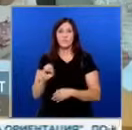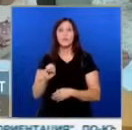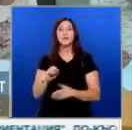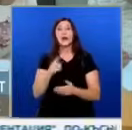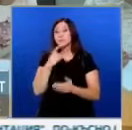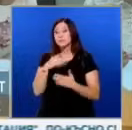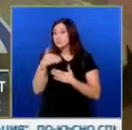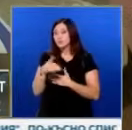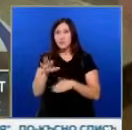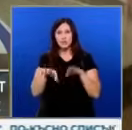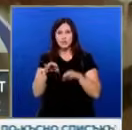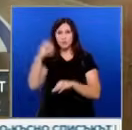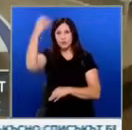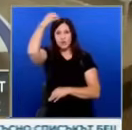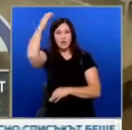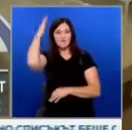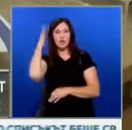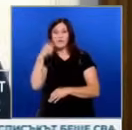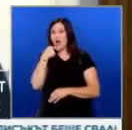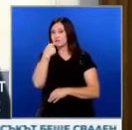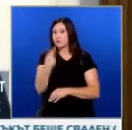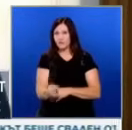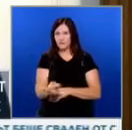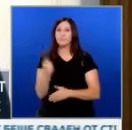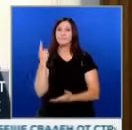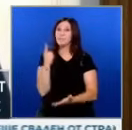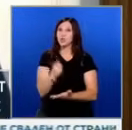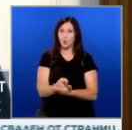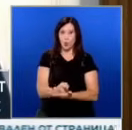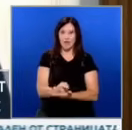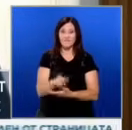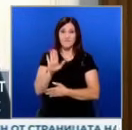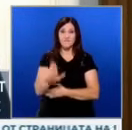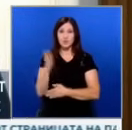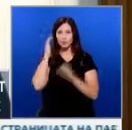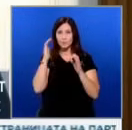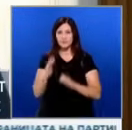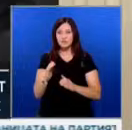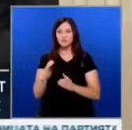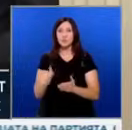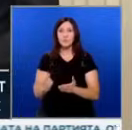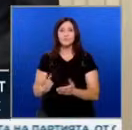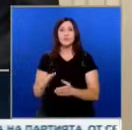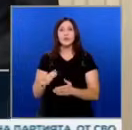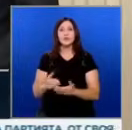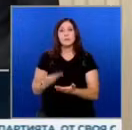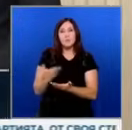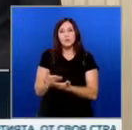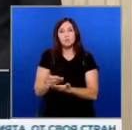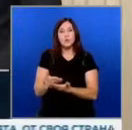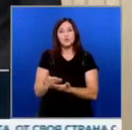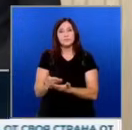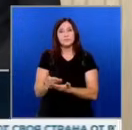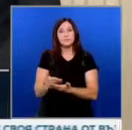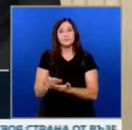за предстоящите избори държавният глава заяви. Настоявам вашето правителство да издигне в свой основен